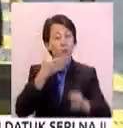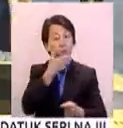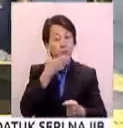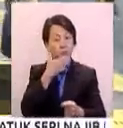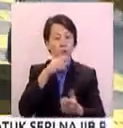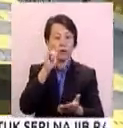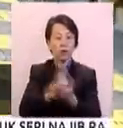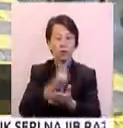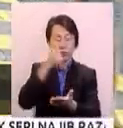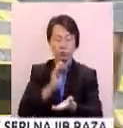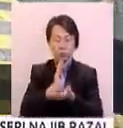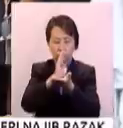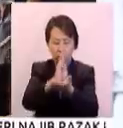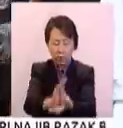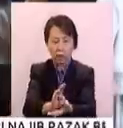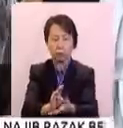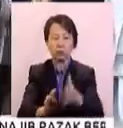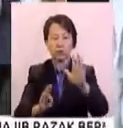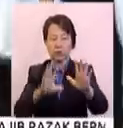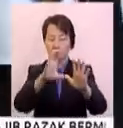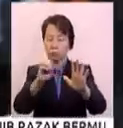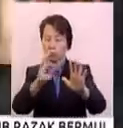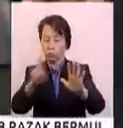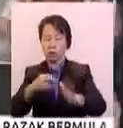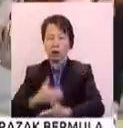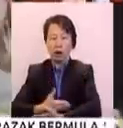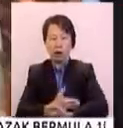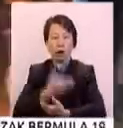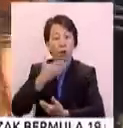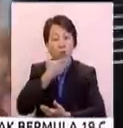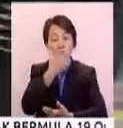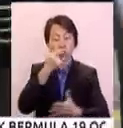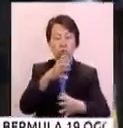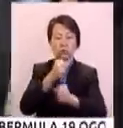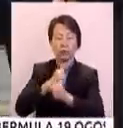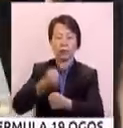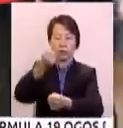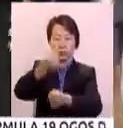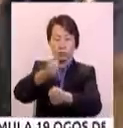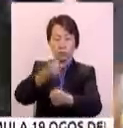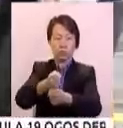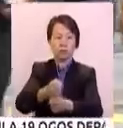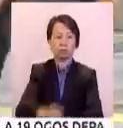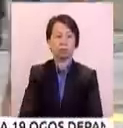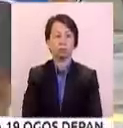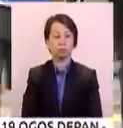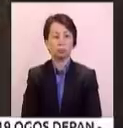Langkah tersebut bagi membantu kira-kira 50,000 anak muda untuk memperoleh pekerjaan.